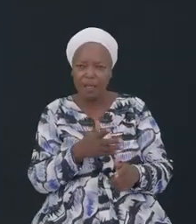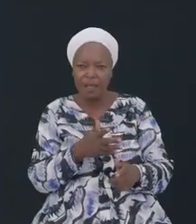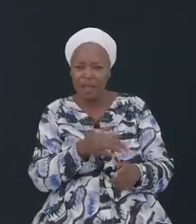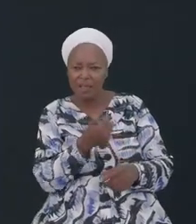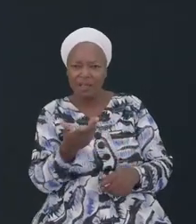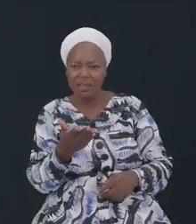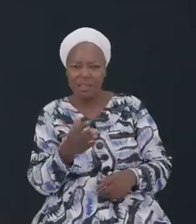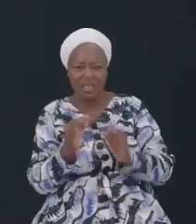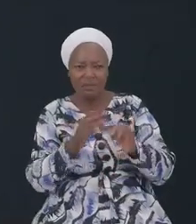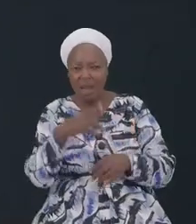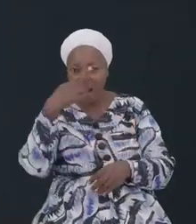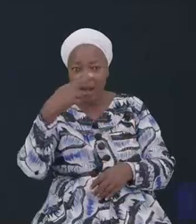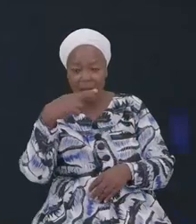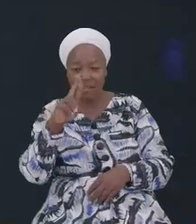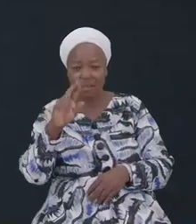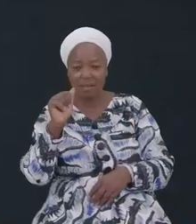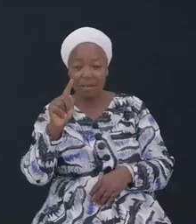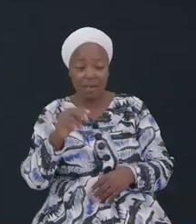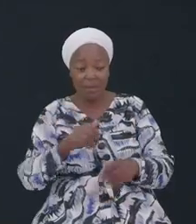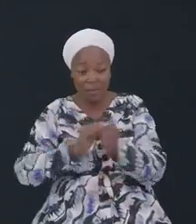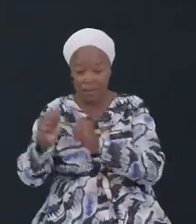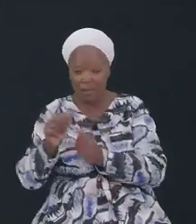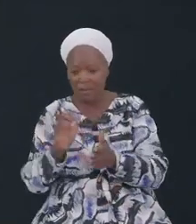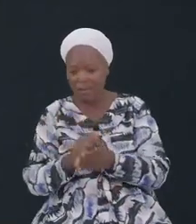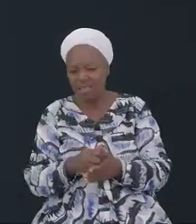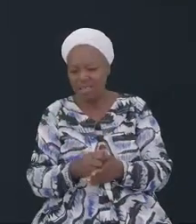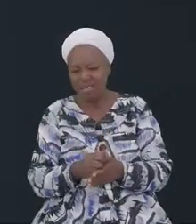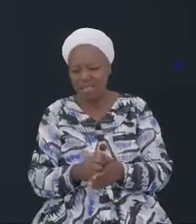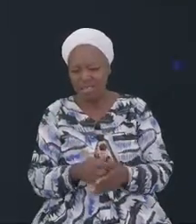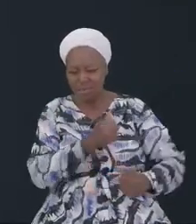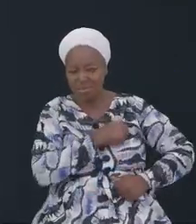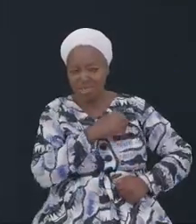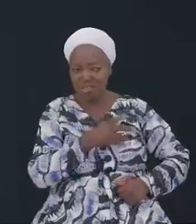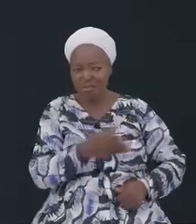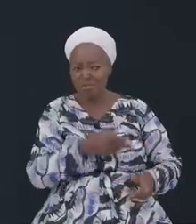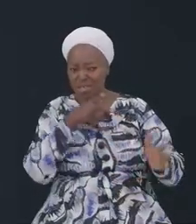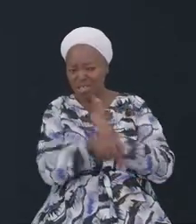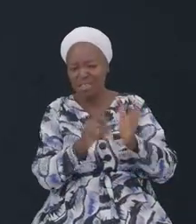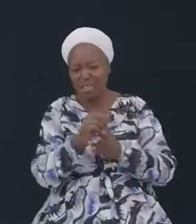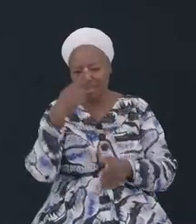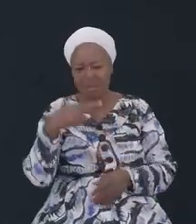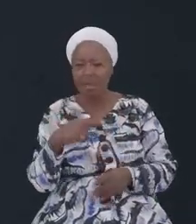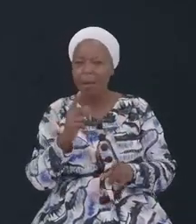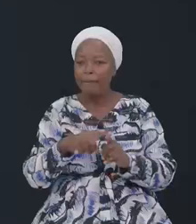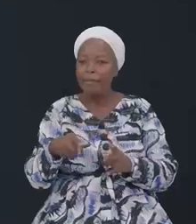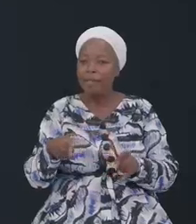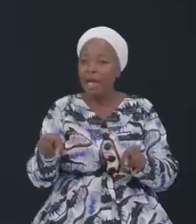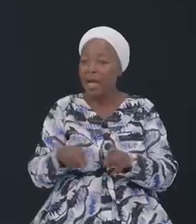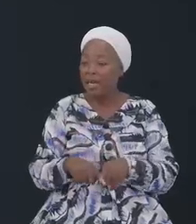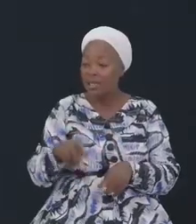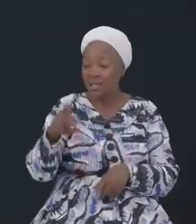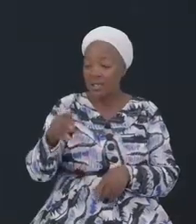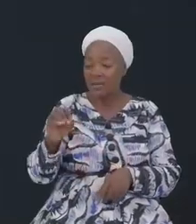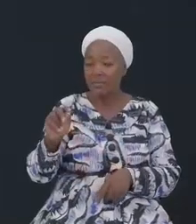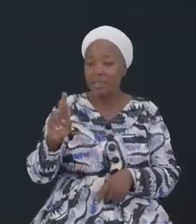dents. Même si une mouche passe, même si une souris passe, ce soldat va tuer le rat ou bien la souris.